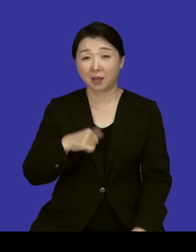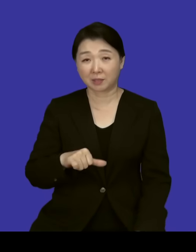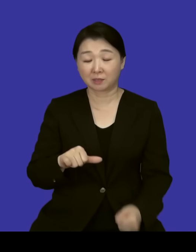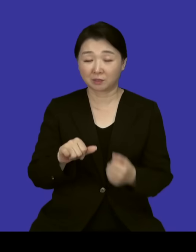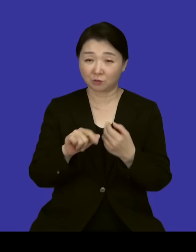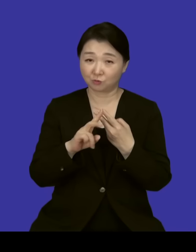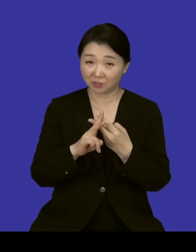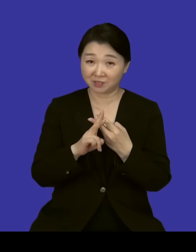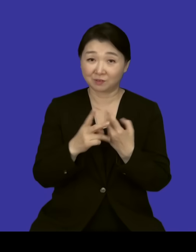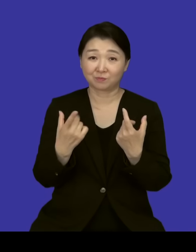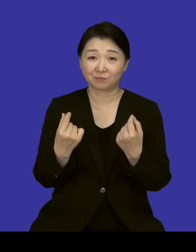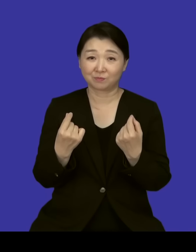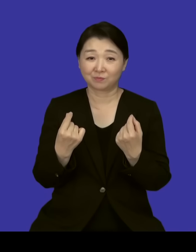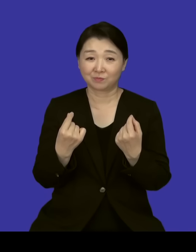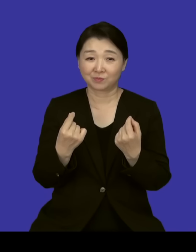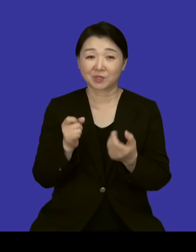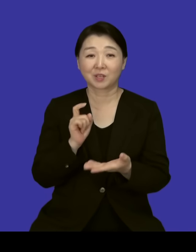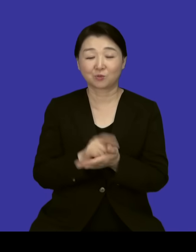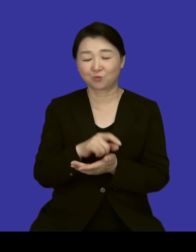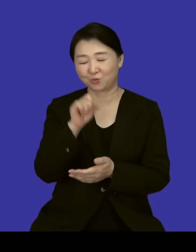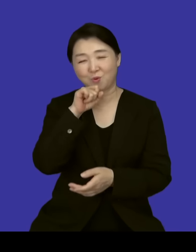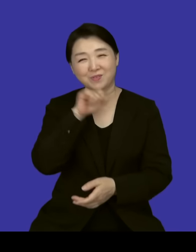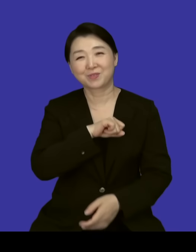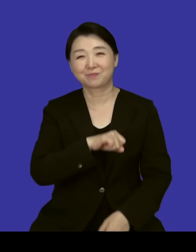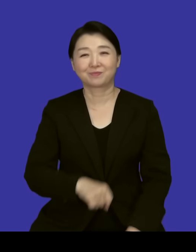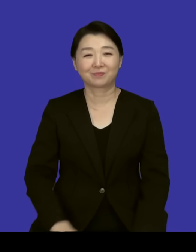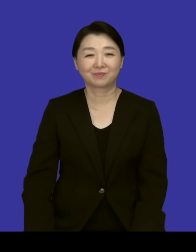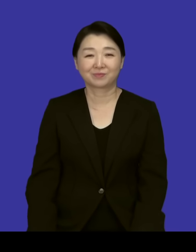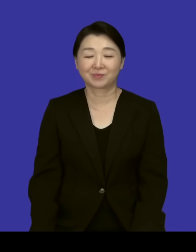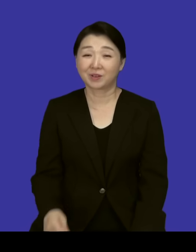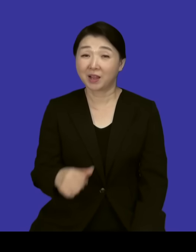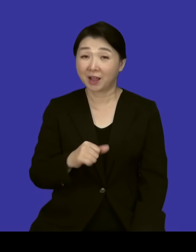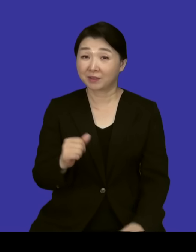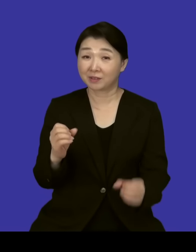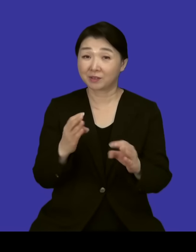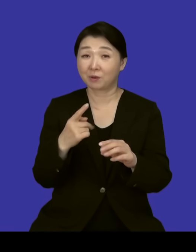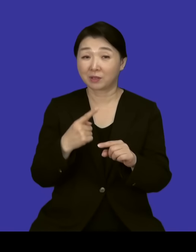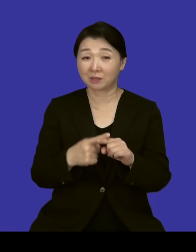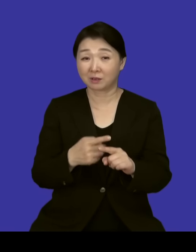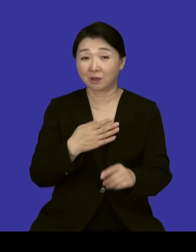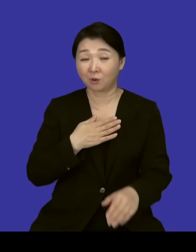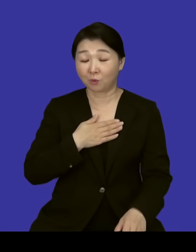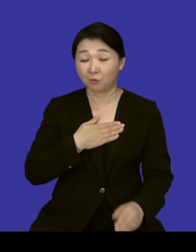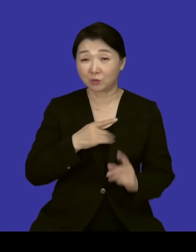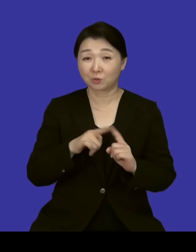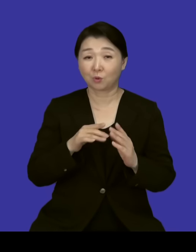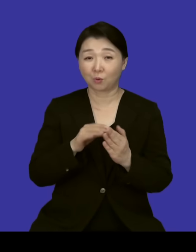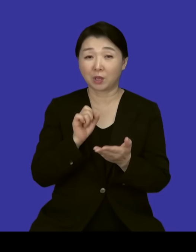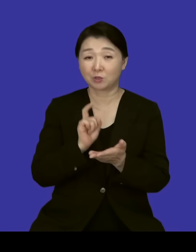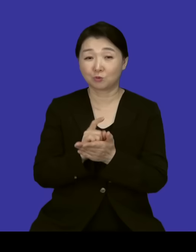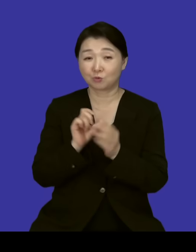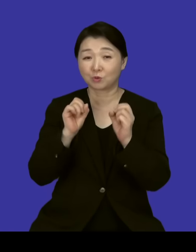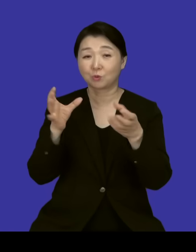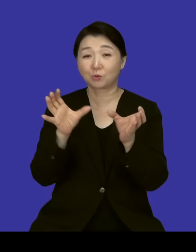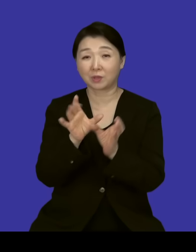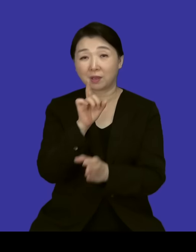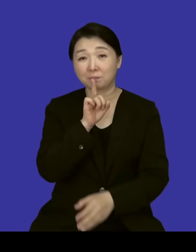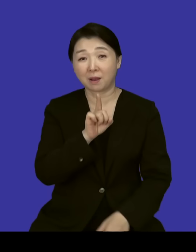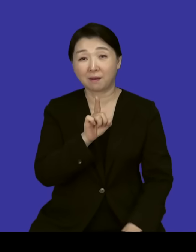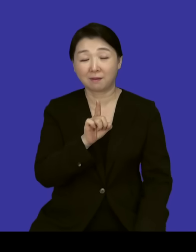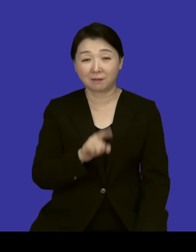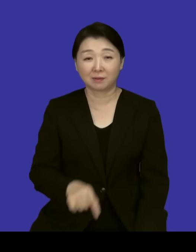중학교 2학년이었는데 네. 축구를 엄청 좋아했었거든요. 네네. 그 아들 얘기를 하다가 우리 교회에 축구 선교단이 있다는 거예요.